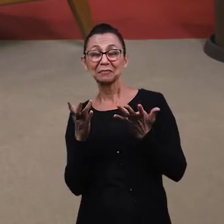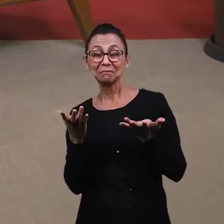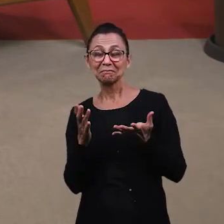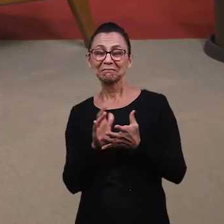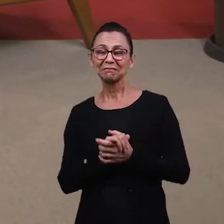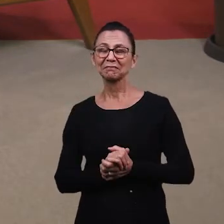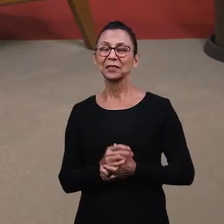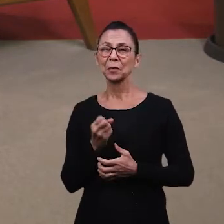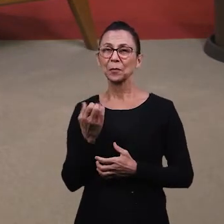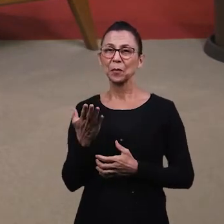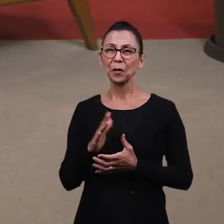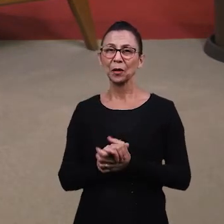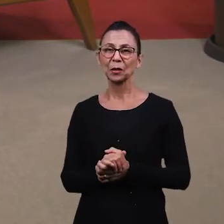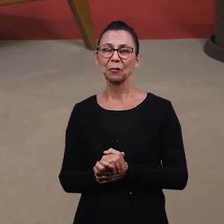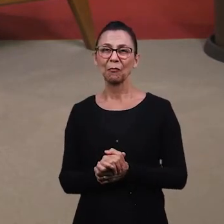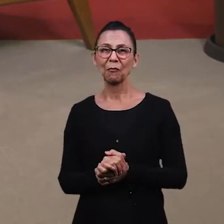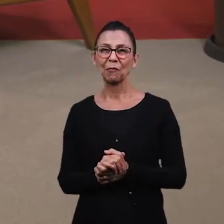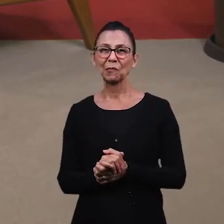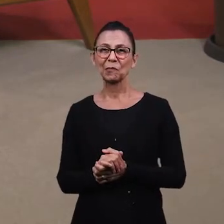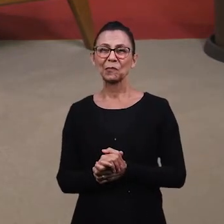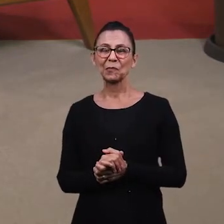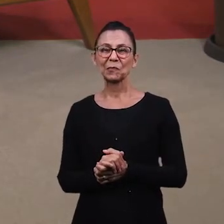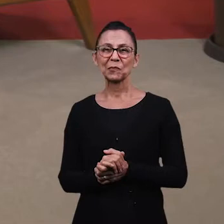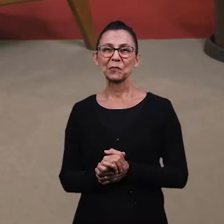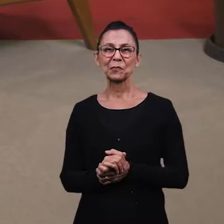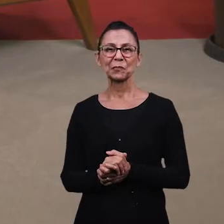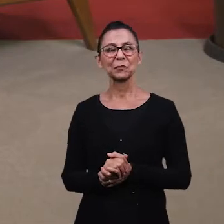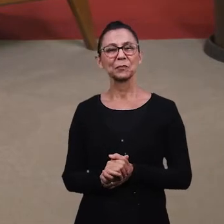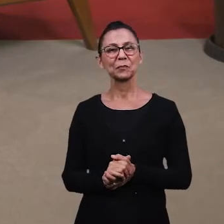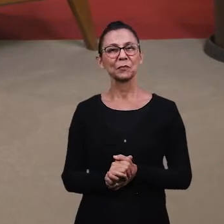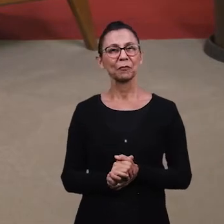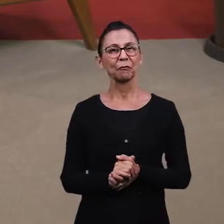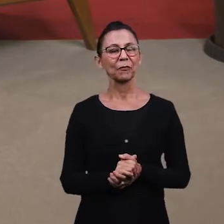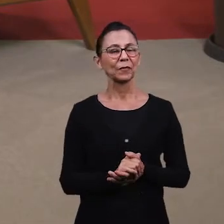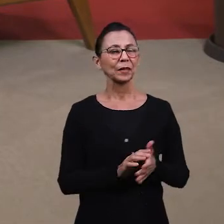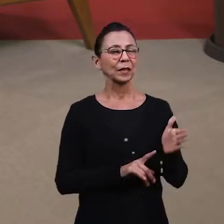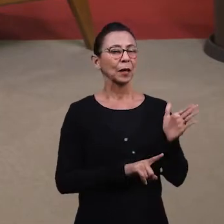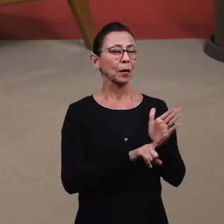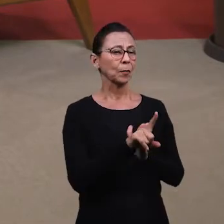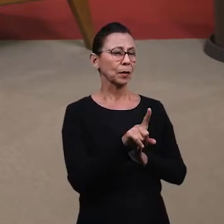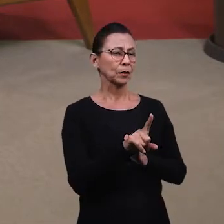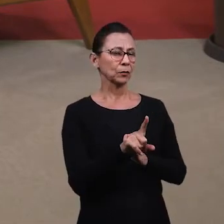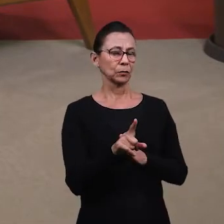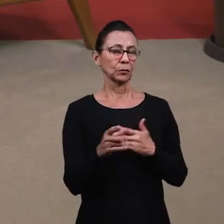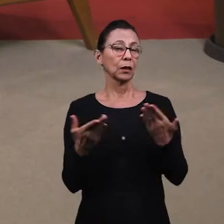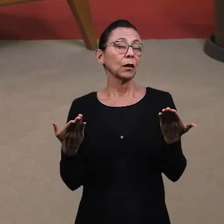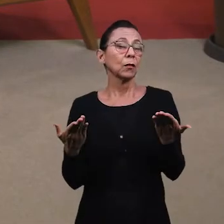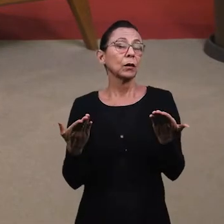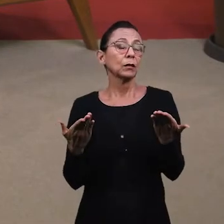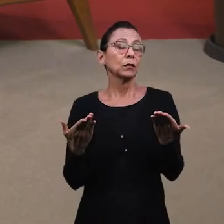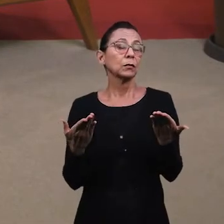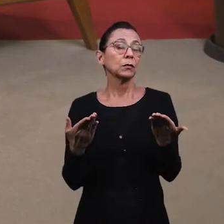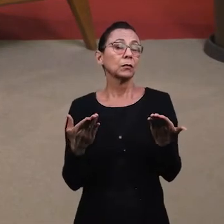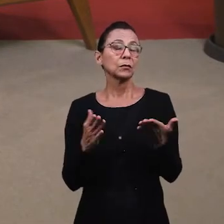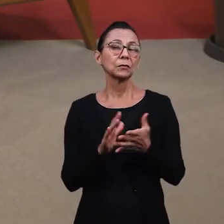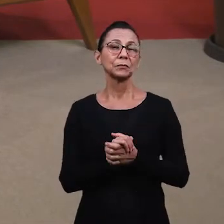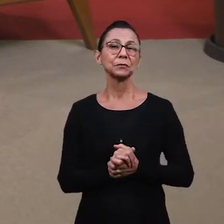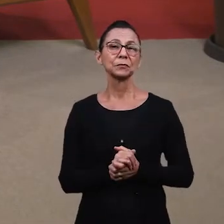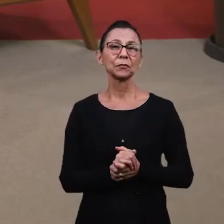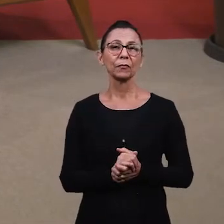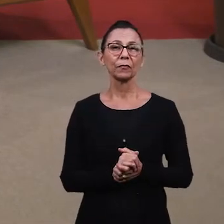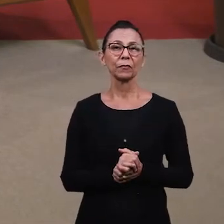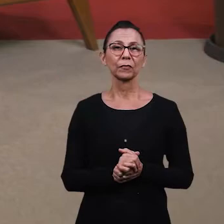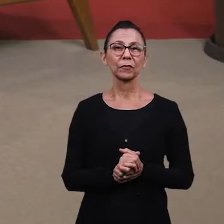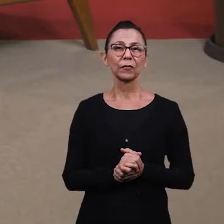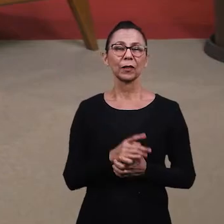Et donc, il commence par parler du choix de la fiancée. Nous avons tout le processus à travers lequel on vivait l'expérience du mariage.